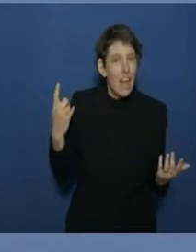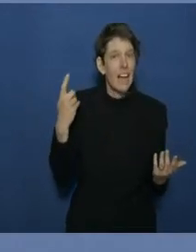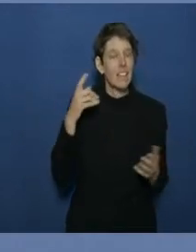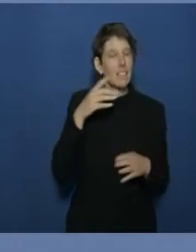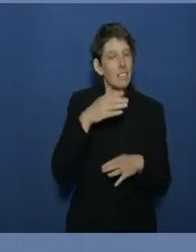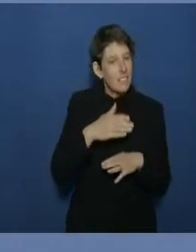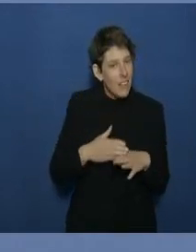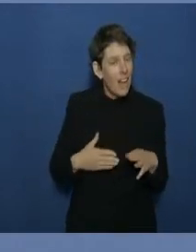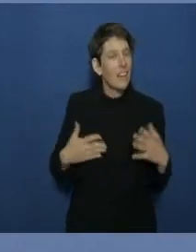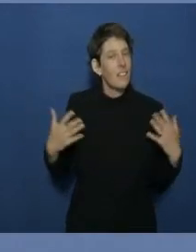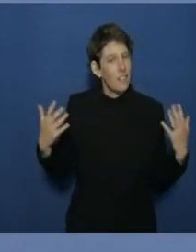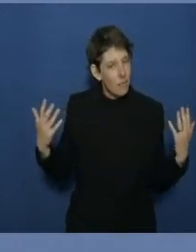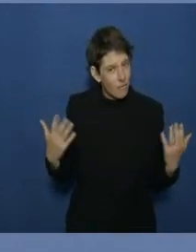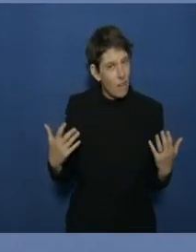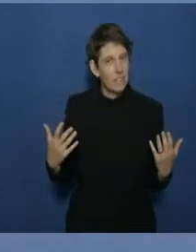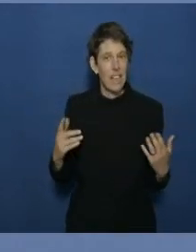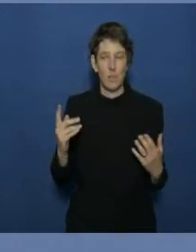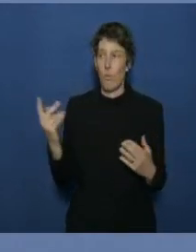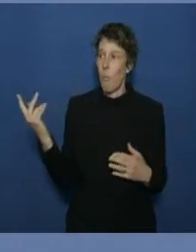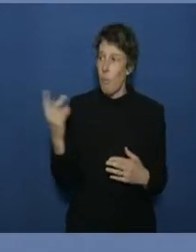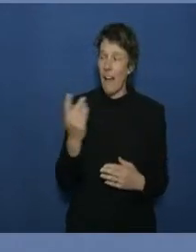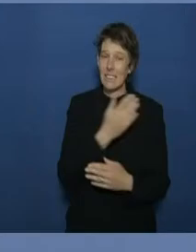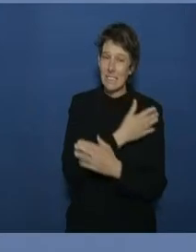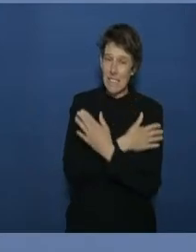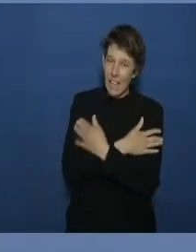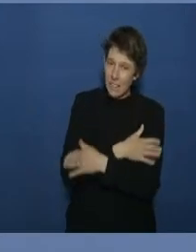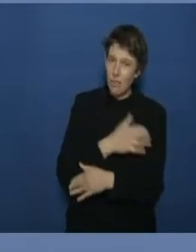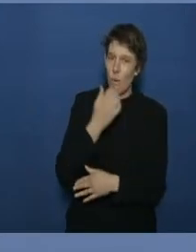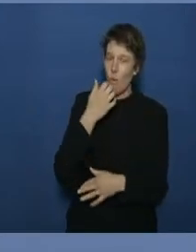dass wir auf beiden Seiten den Wunsch hatten,